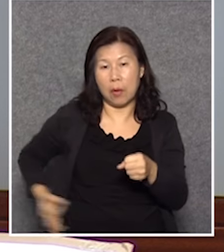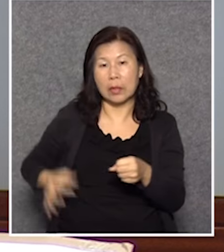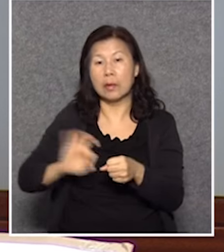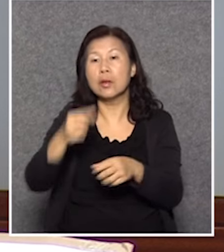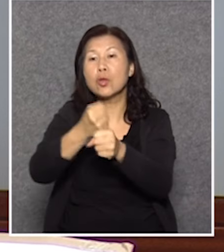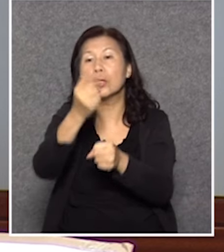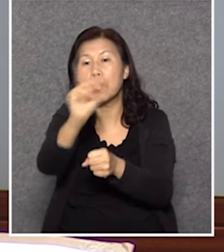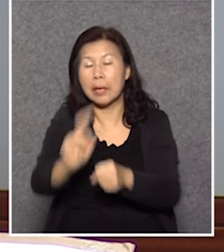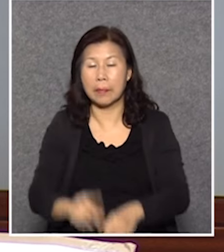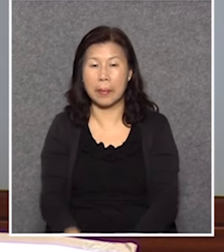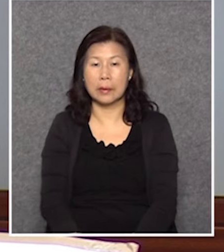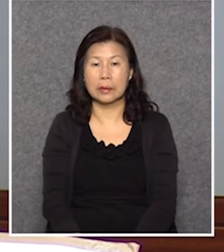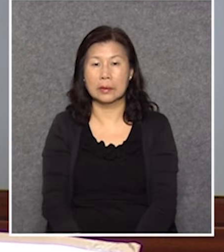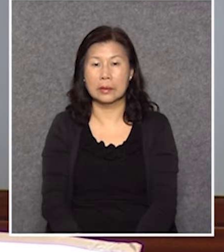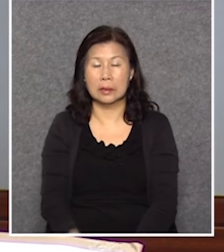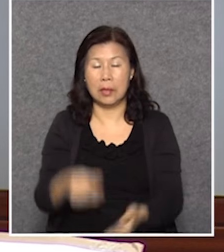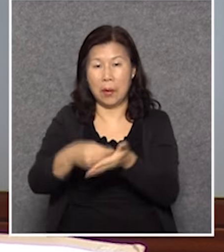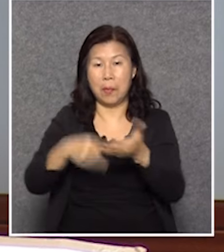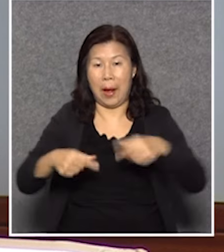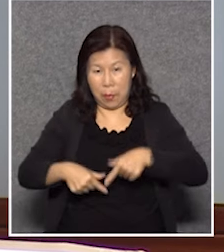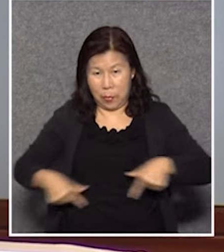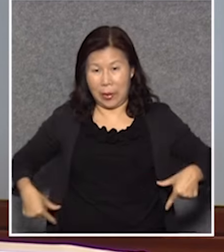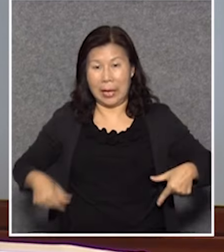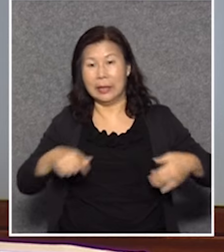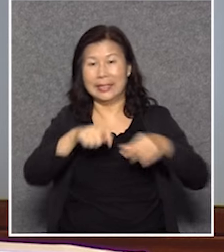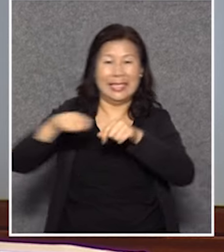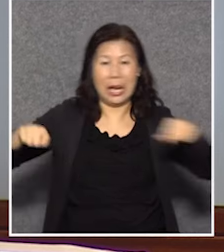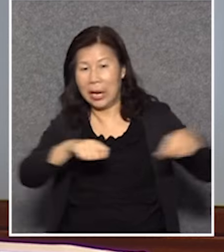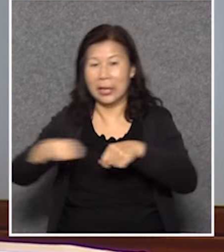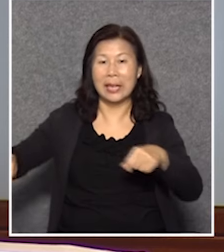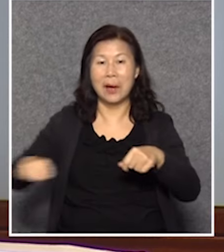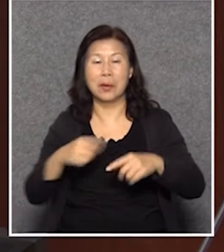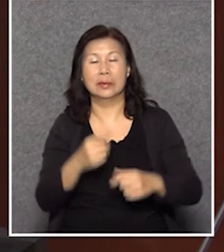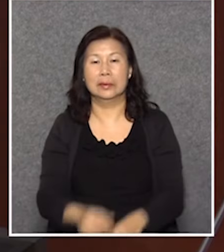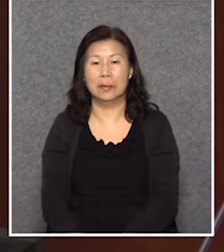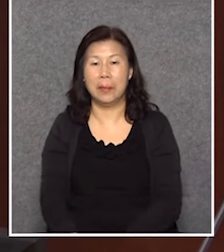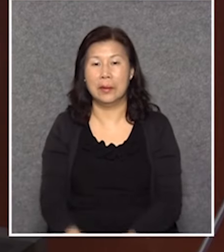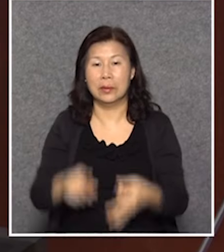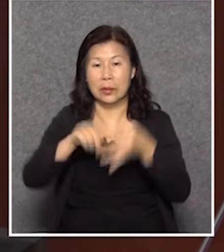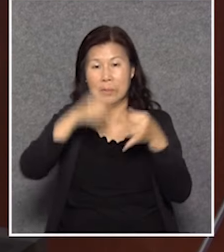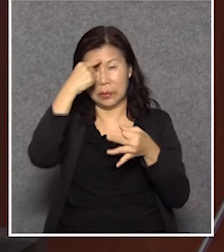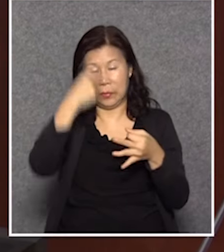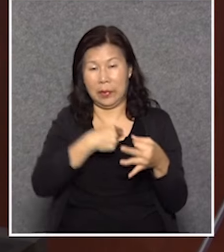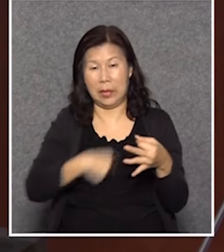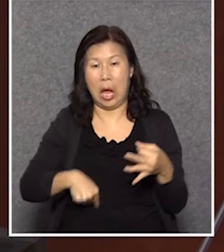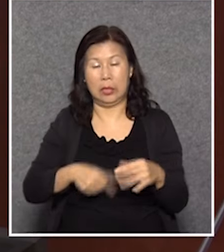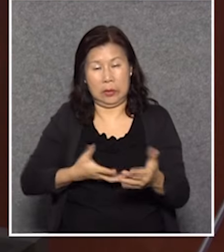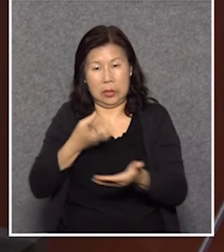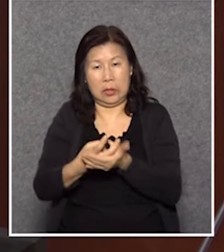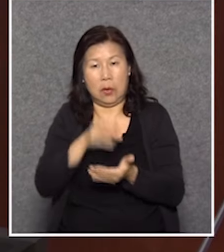啊？賣皮帶啊？拉嚟拉去啊？扯皮條啊？ 梁國雄議員，請你留意你的語